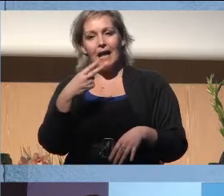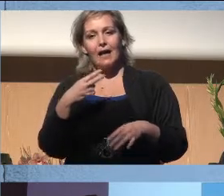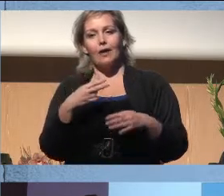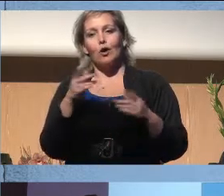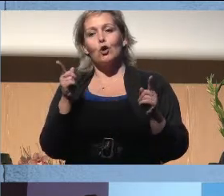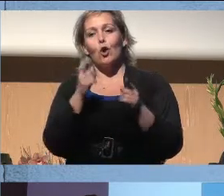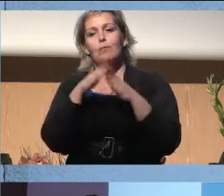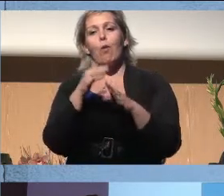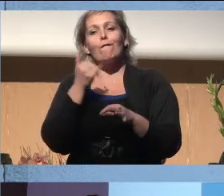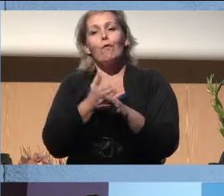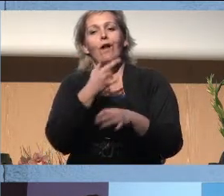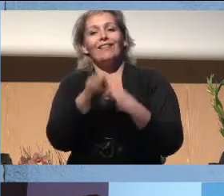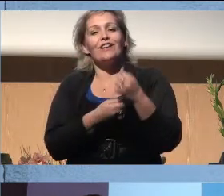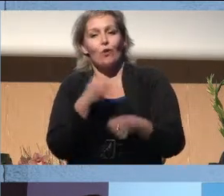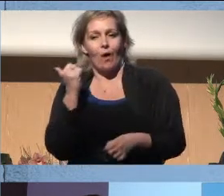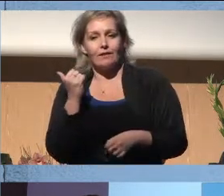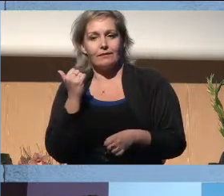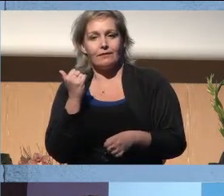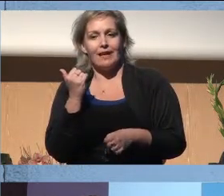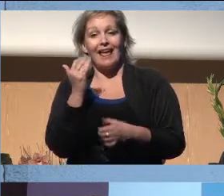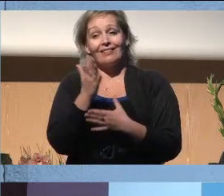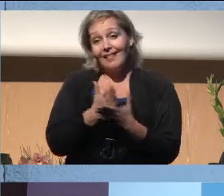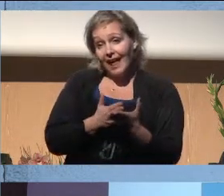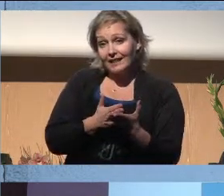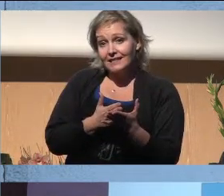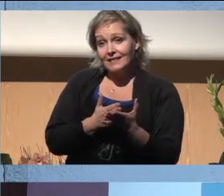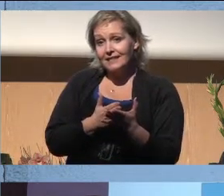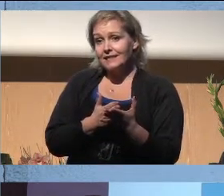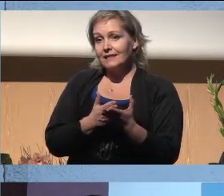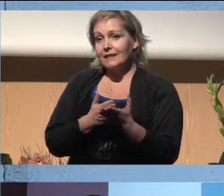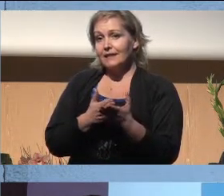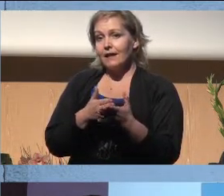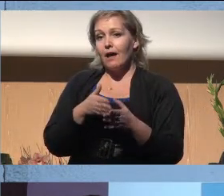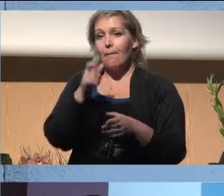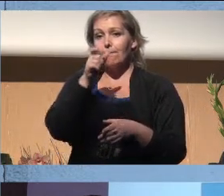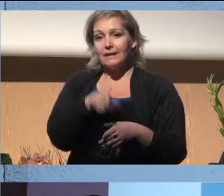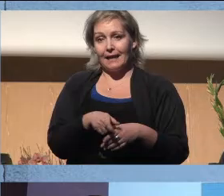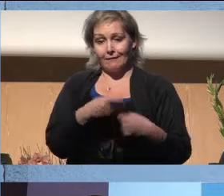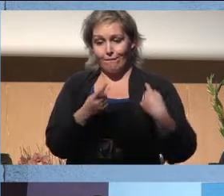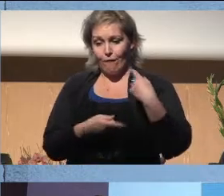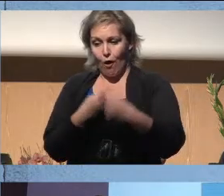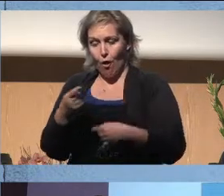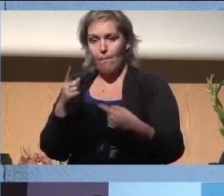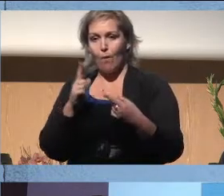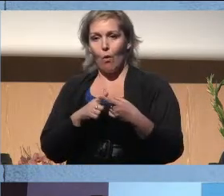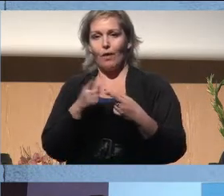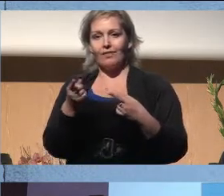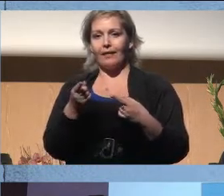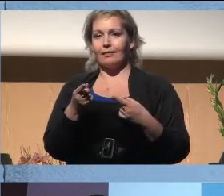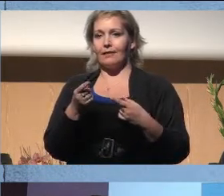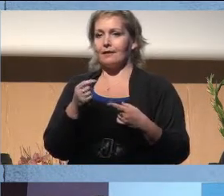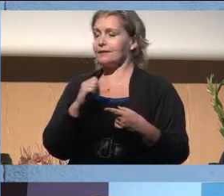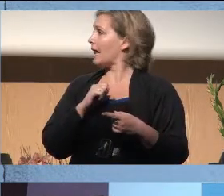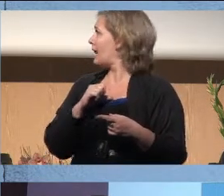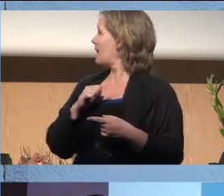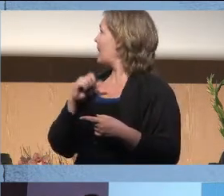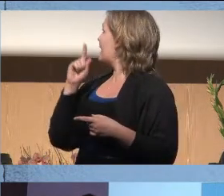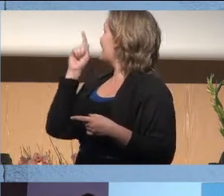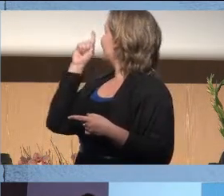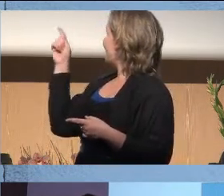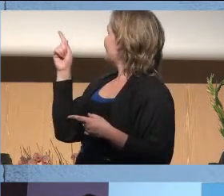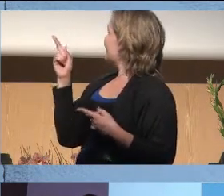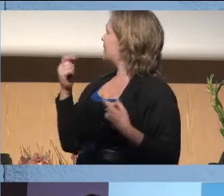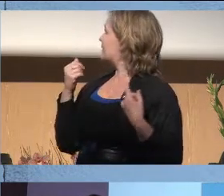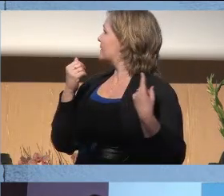ytterst kort på hur man gör. Dels flöden eller patientförlöp och dels det här självförbättrande systemet. Det är detta som